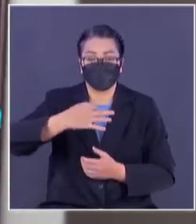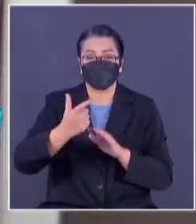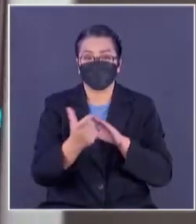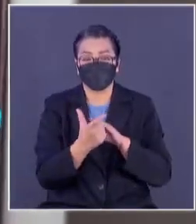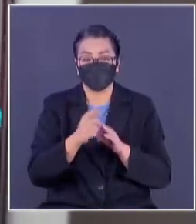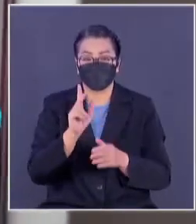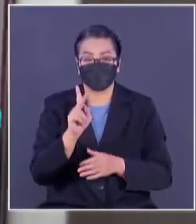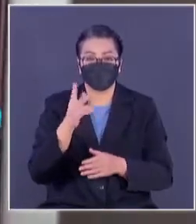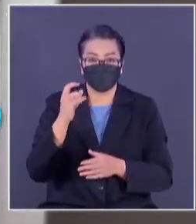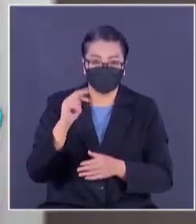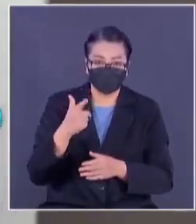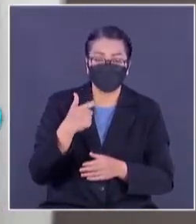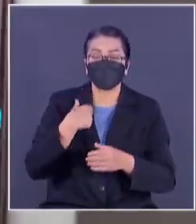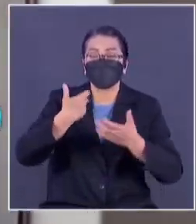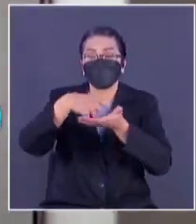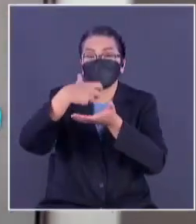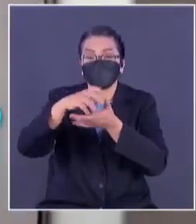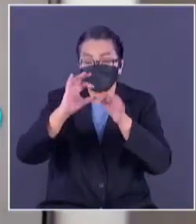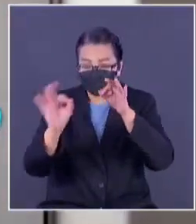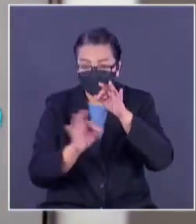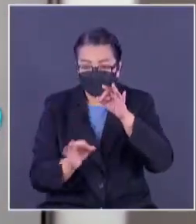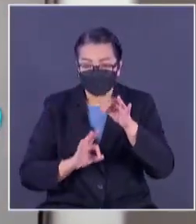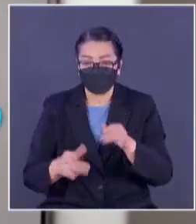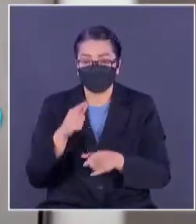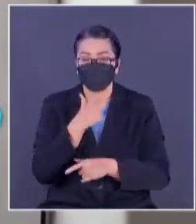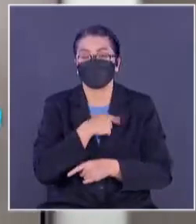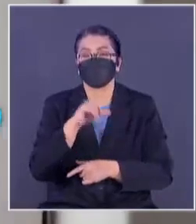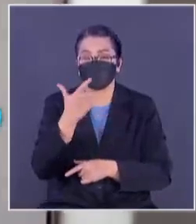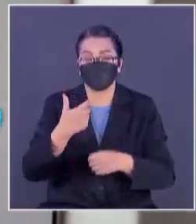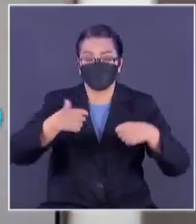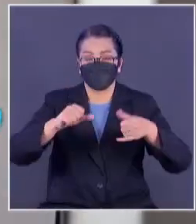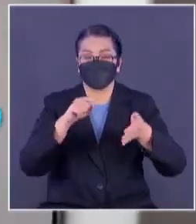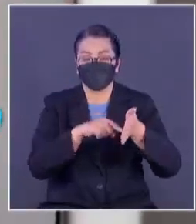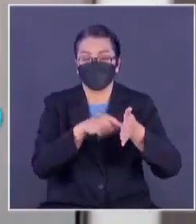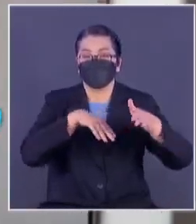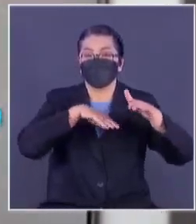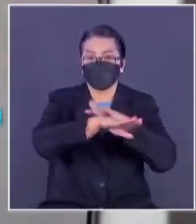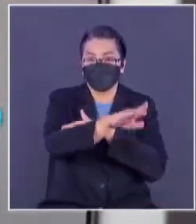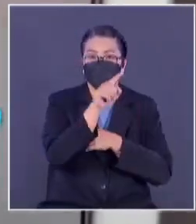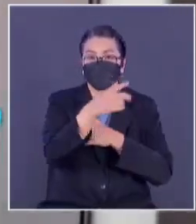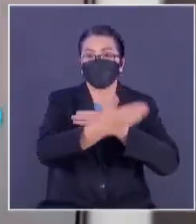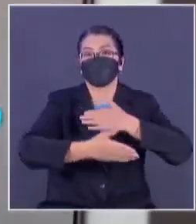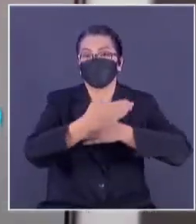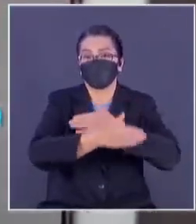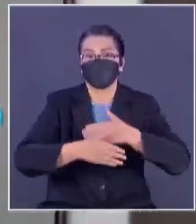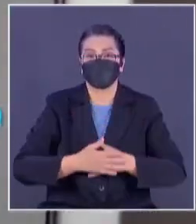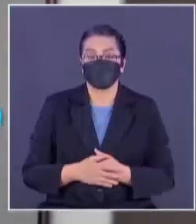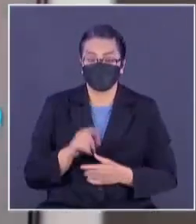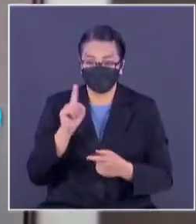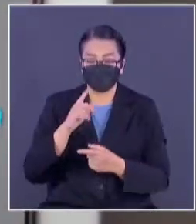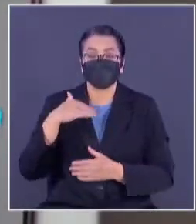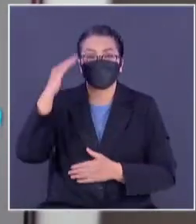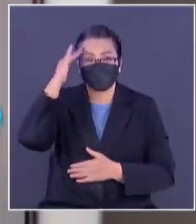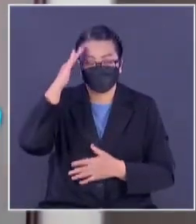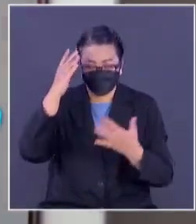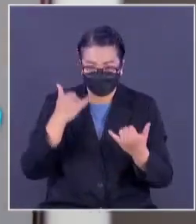กไก่งู120ค่ะมุ่งหน้าไปทางสถานีรถไฟค่ะ เหตุเกิดที ่รับทราบขณ